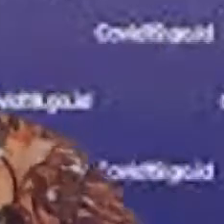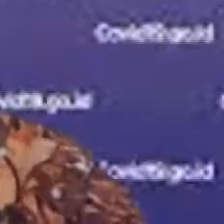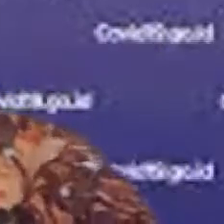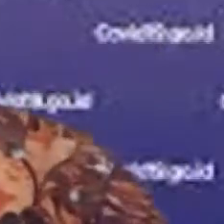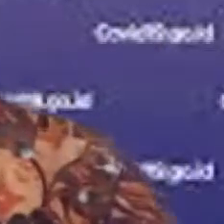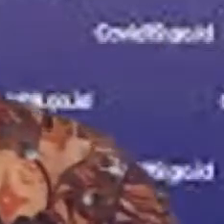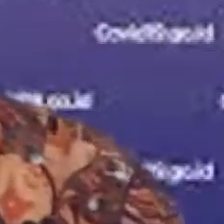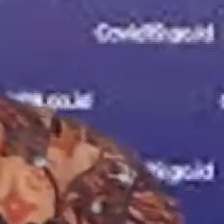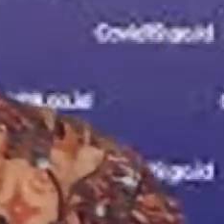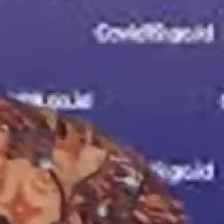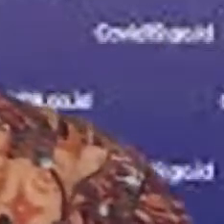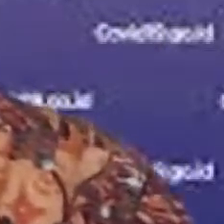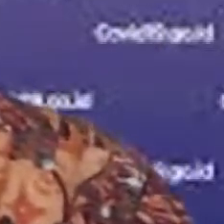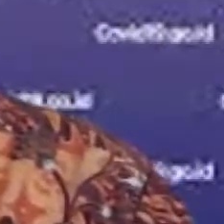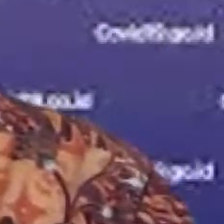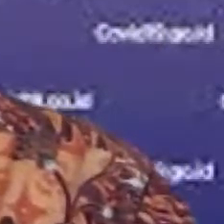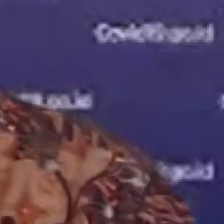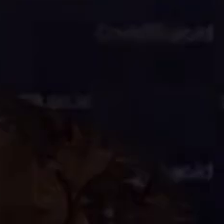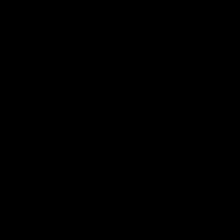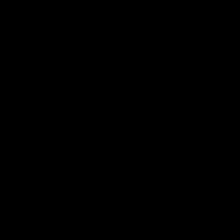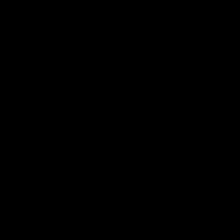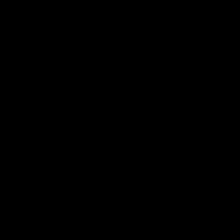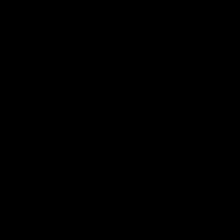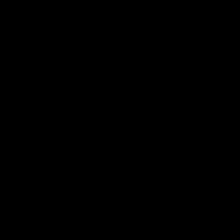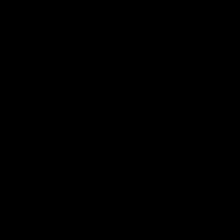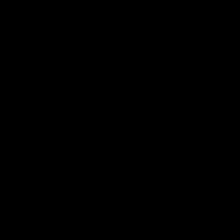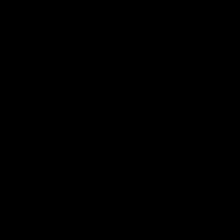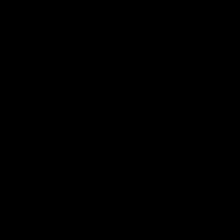sekali regang Makasih ya